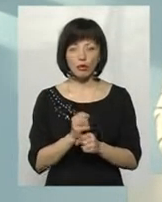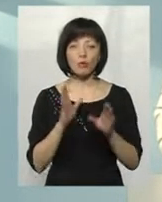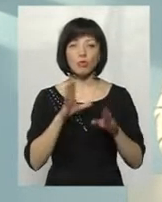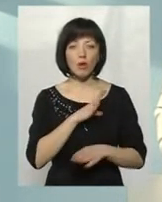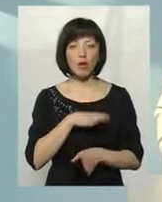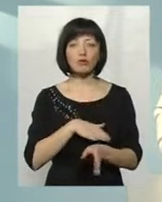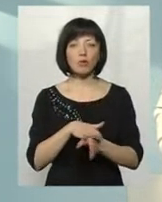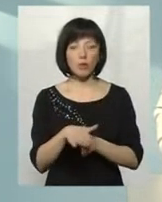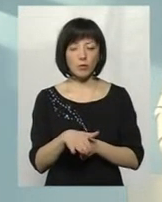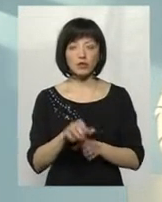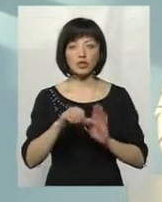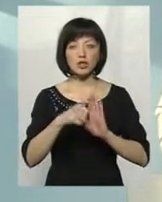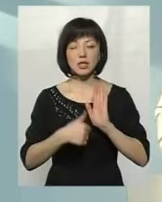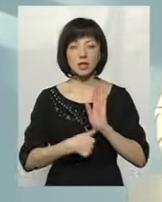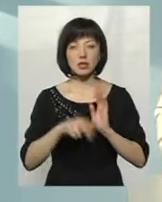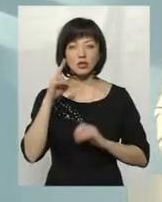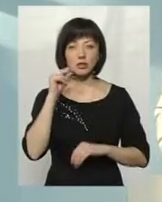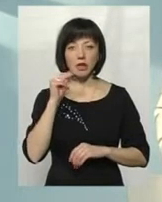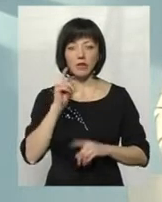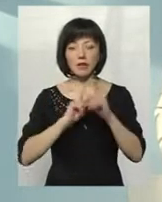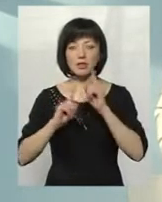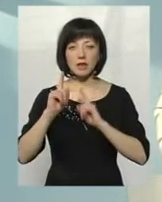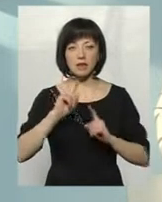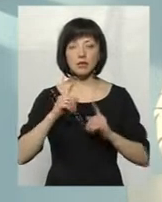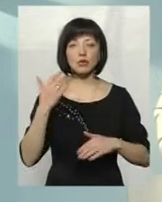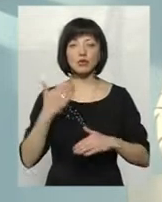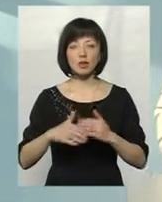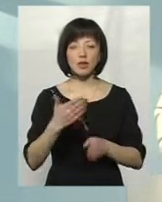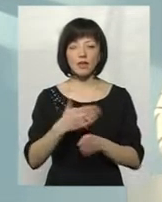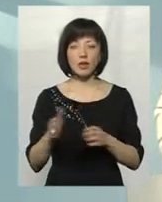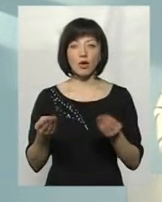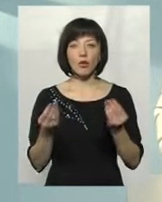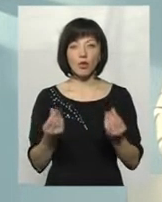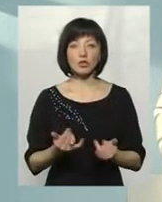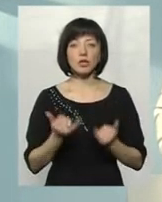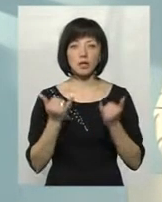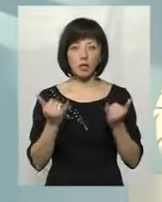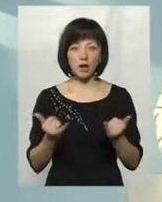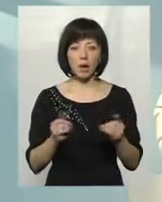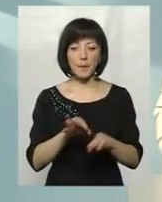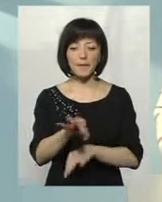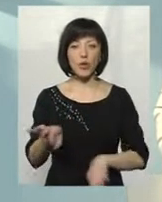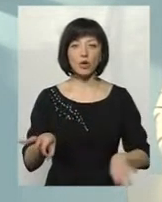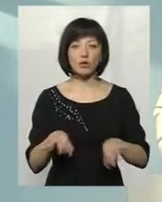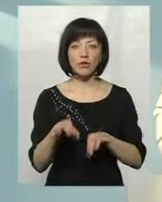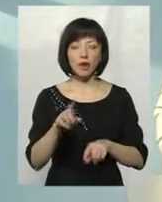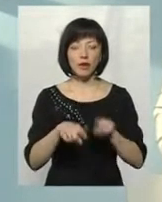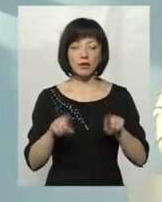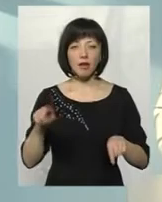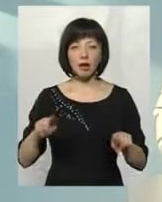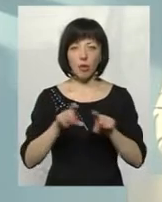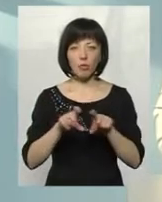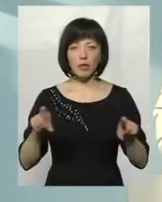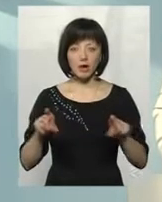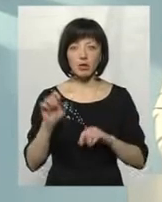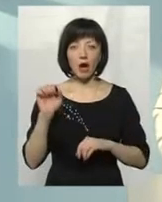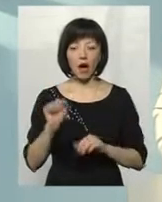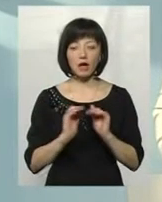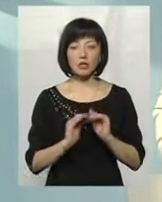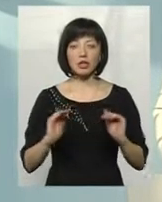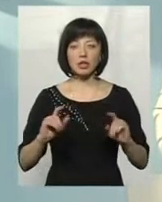мені відомо, 16 числа на сесії міська рада вже виділила кошти для проєктування деяких об'єктів, а